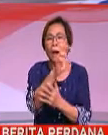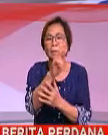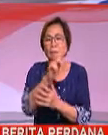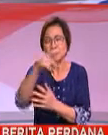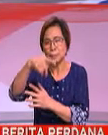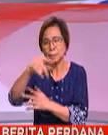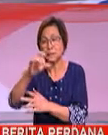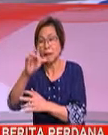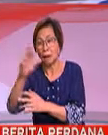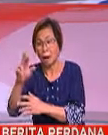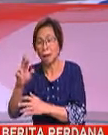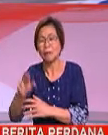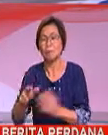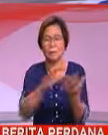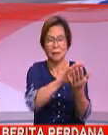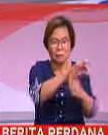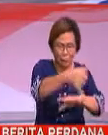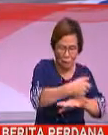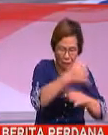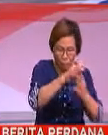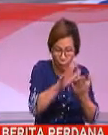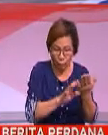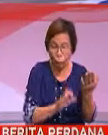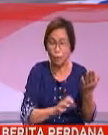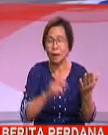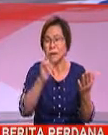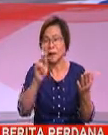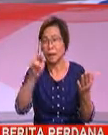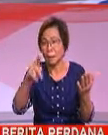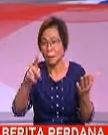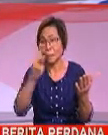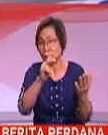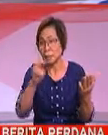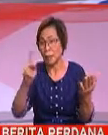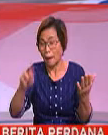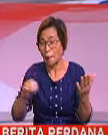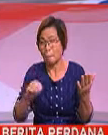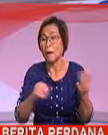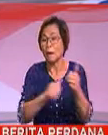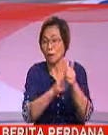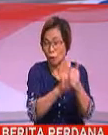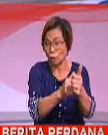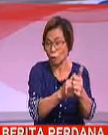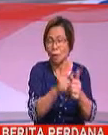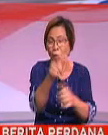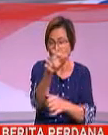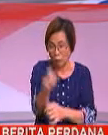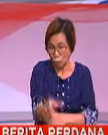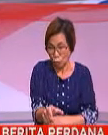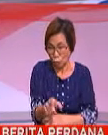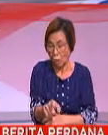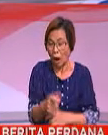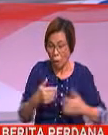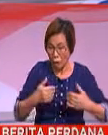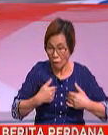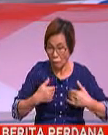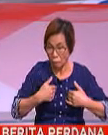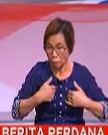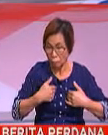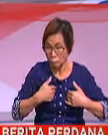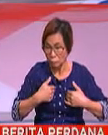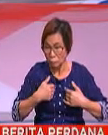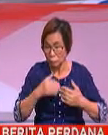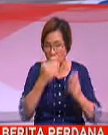RT-PCR. Berdasarkan garis panduan Kementerian Kesihatan Malaysia KKM, hanya individu yang memenuhi kriteria